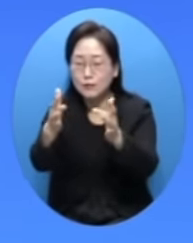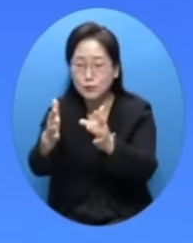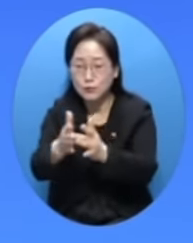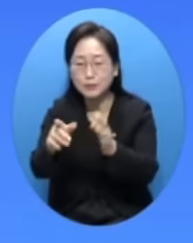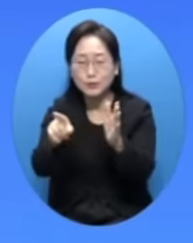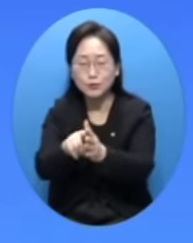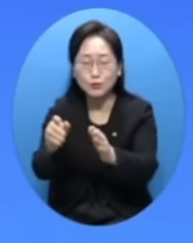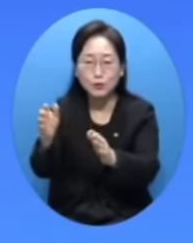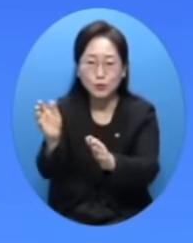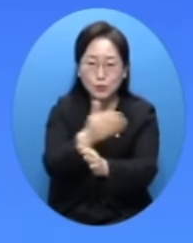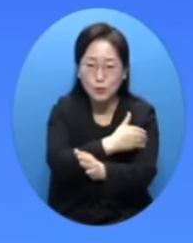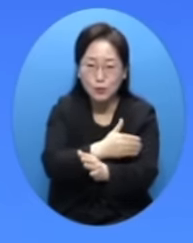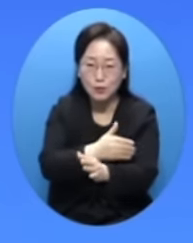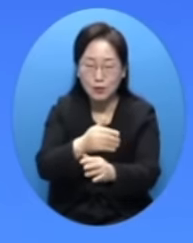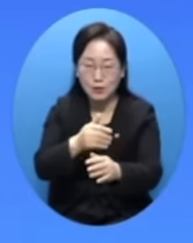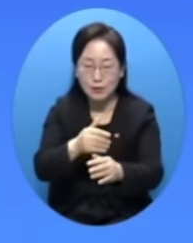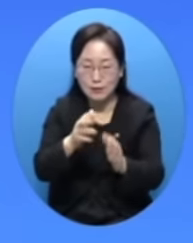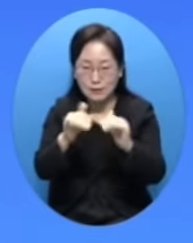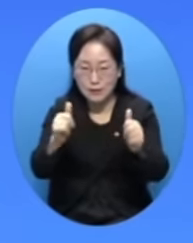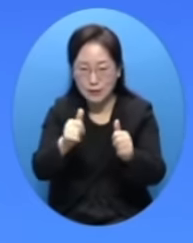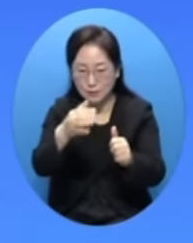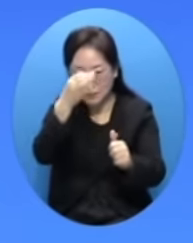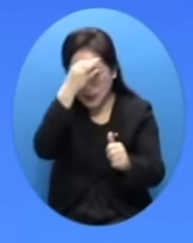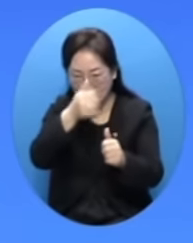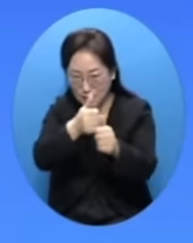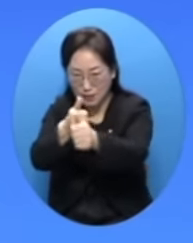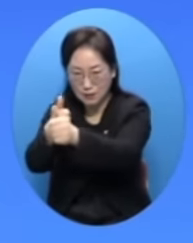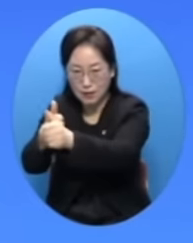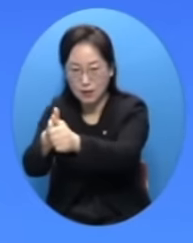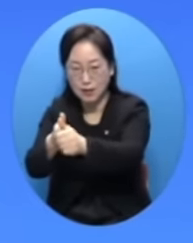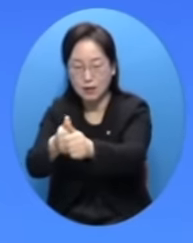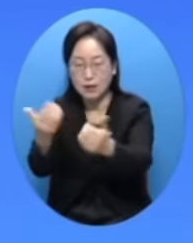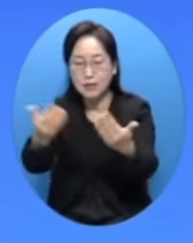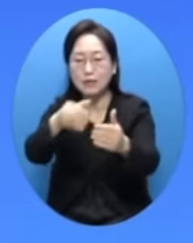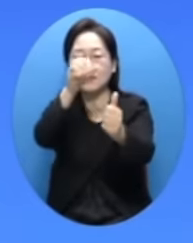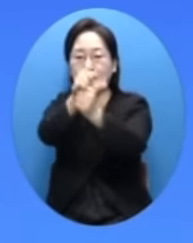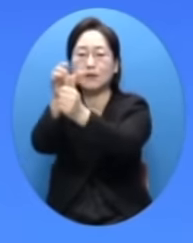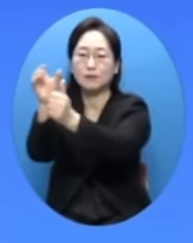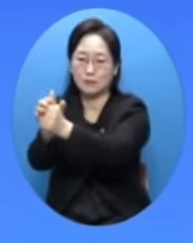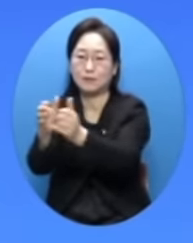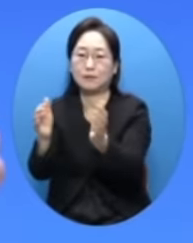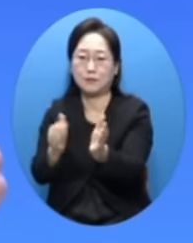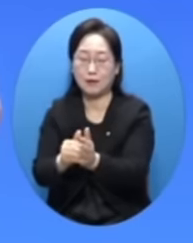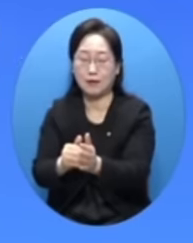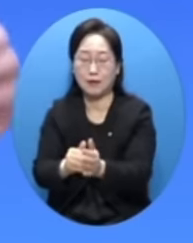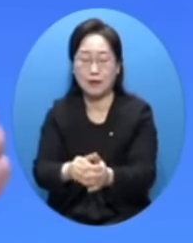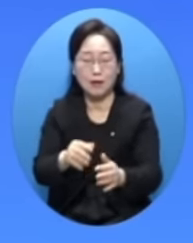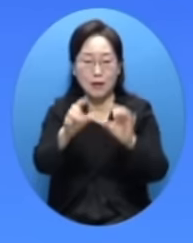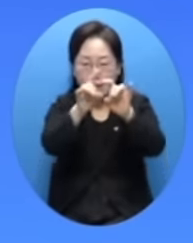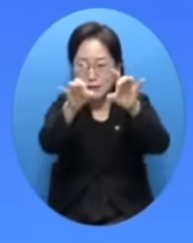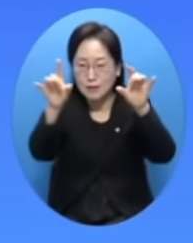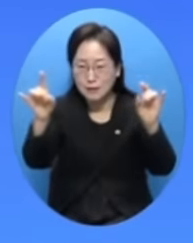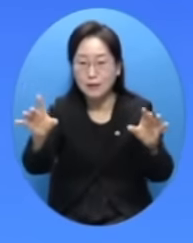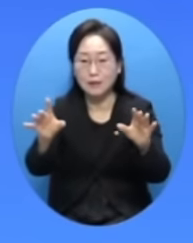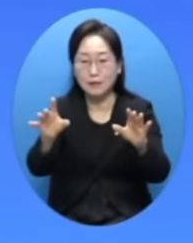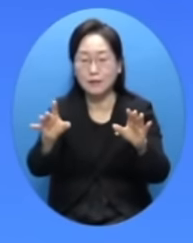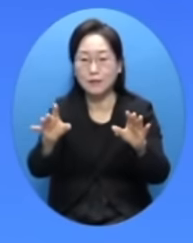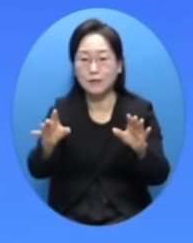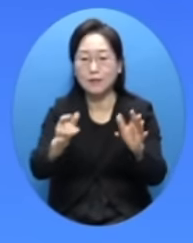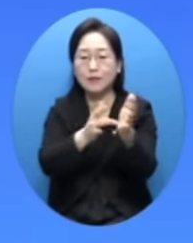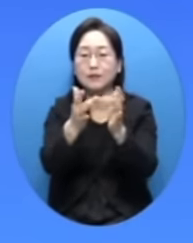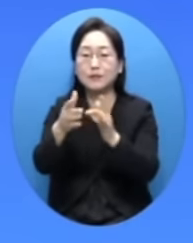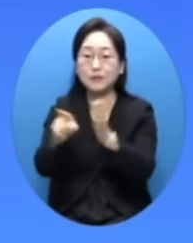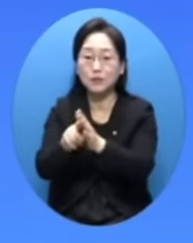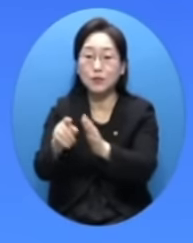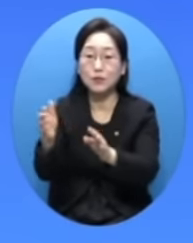주시고 많은 일을 우리에게 맡기셨습니다 우리 한 사람 한 사람이 예수 믿고